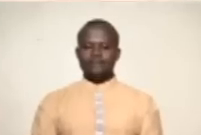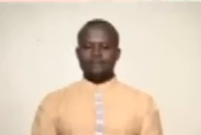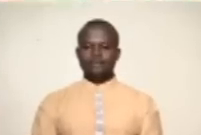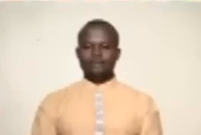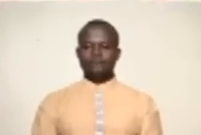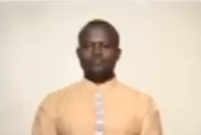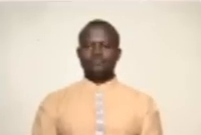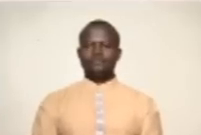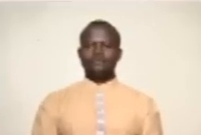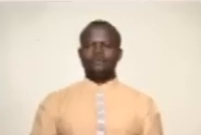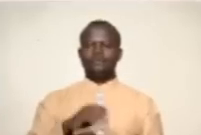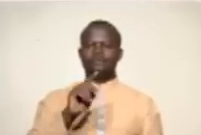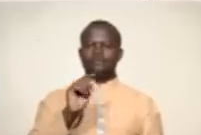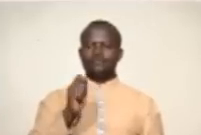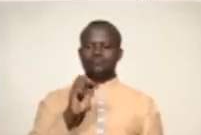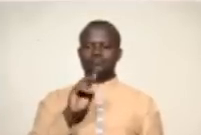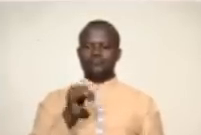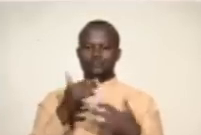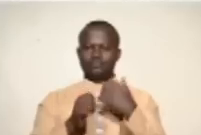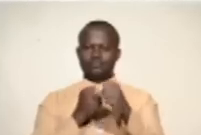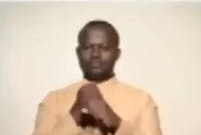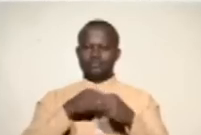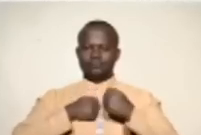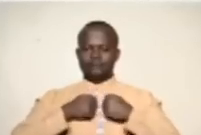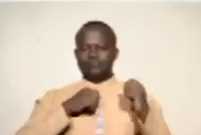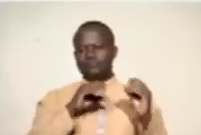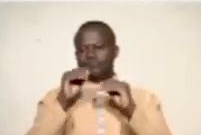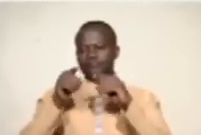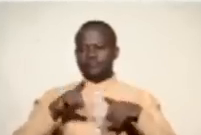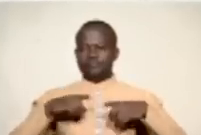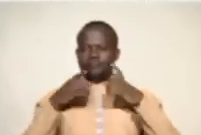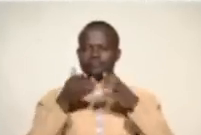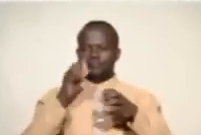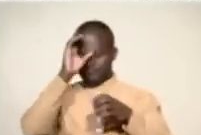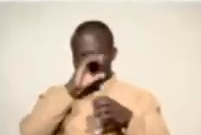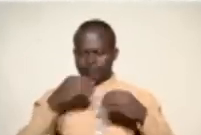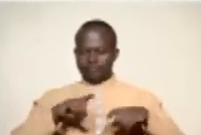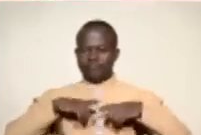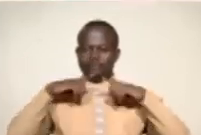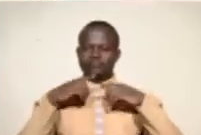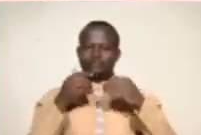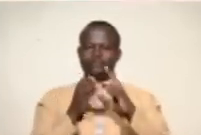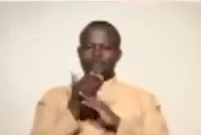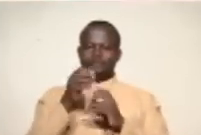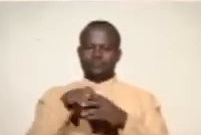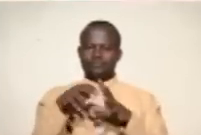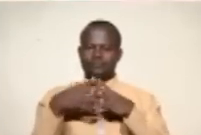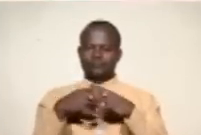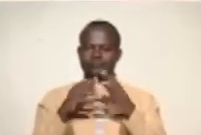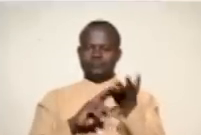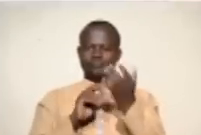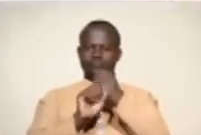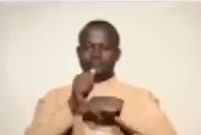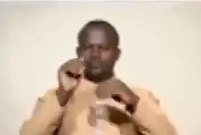Bereke Taraya ukomoka muri Ethiopia n'umuryango we bamaze umwaka mu Rwanda aho bimukiye baje gutura no kuhashakira imibereho binyuze mu gukora imashini zifashishwa mu